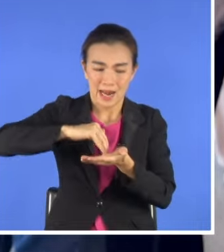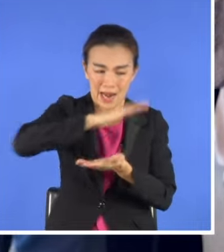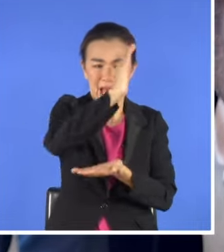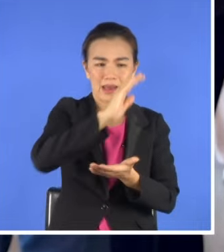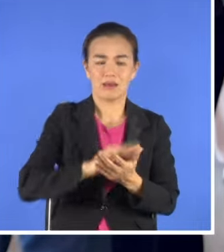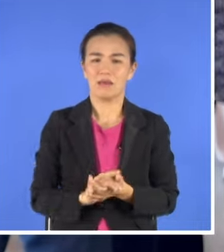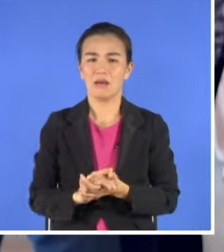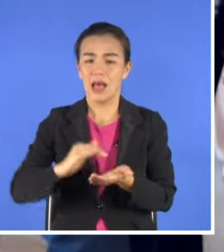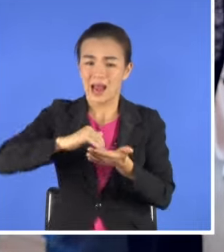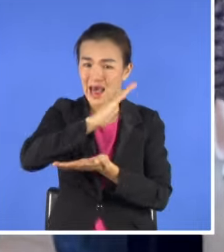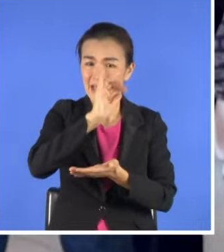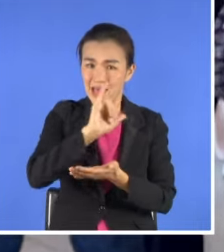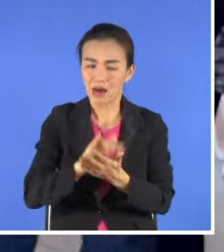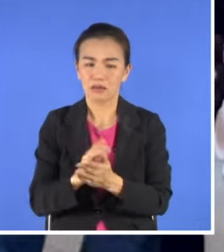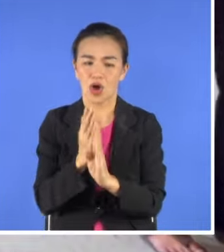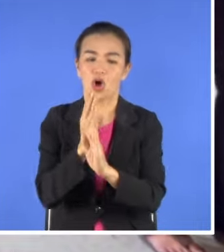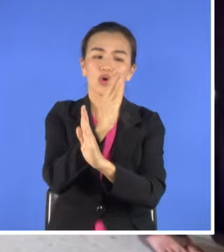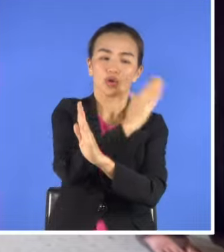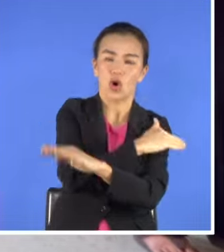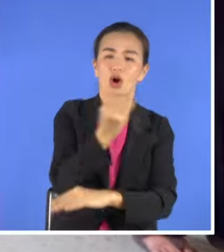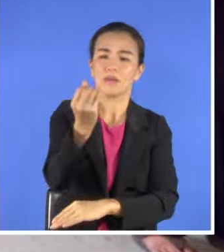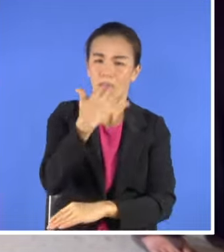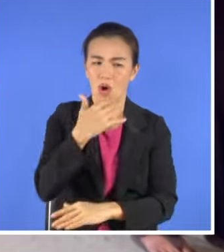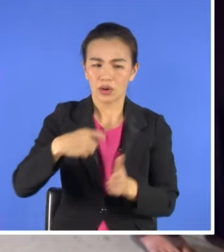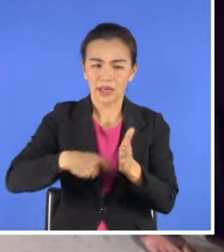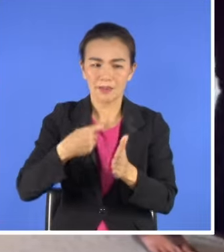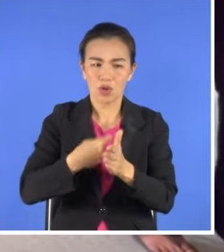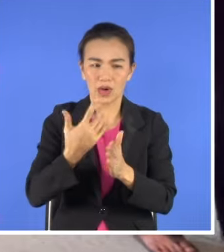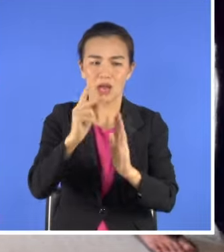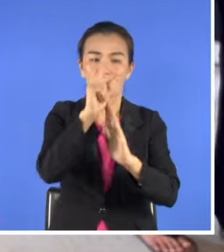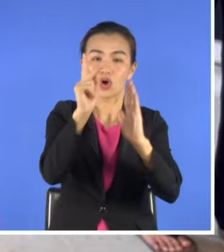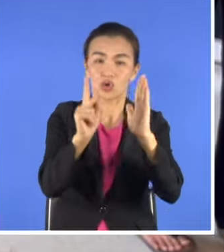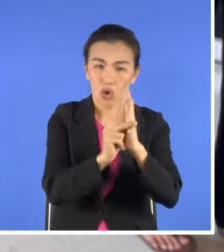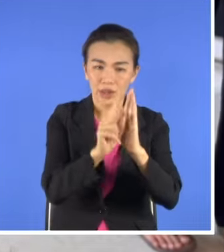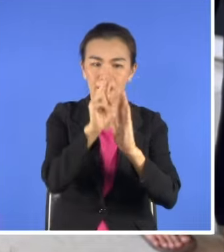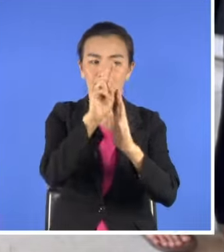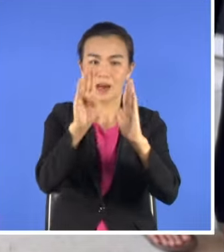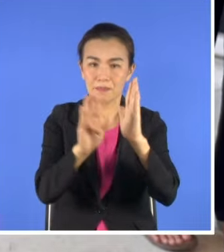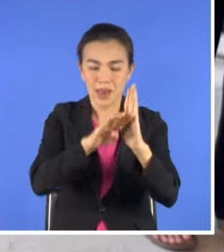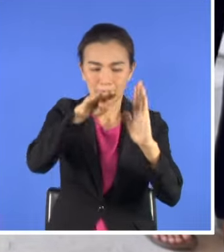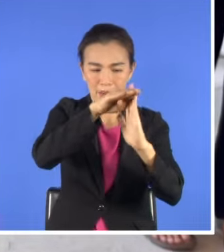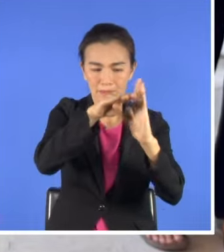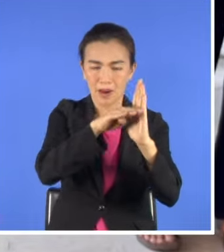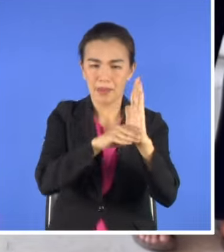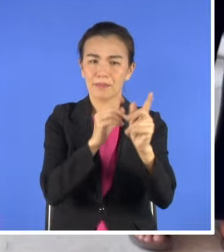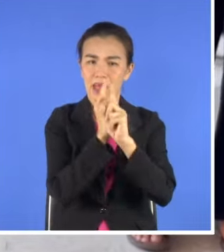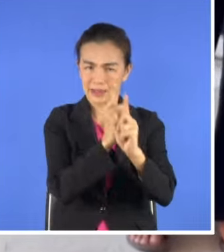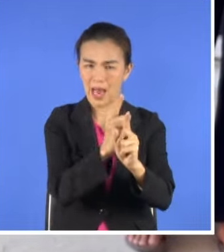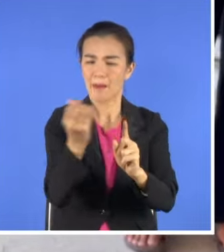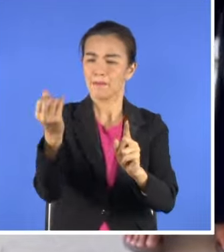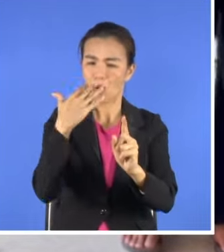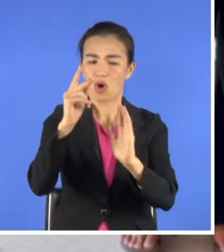ม่แจ้งให้เราทราบก่อนสาเหตุเพราะอะไรเราปฏิบัติตามกฎของระเบียบของเทศบาลมาตลอดแ